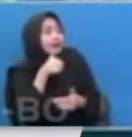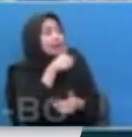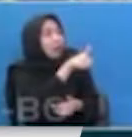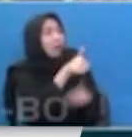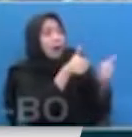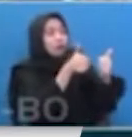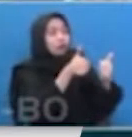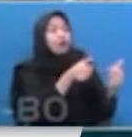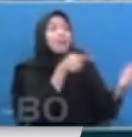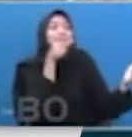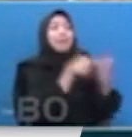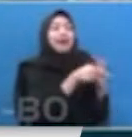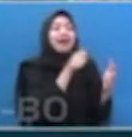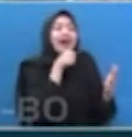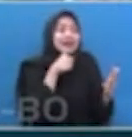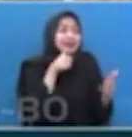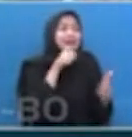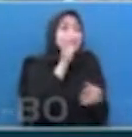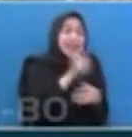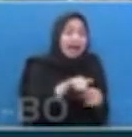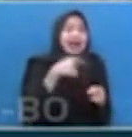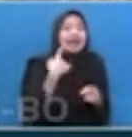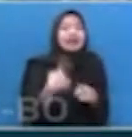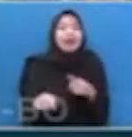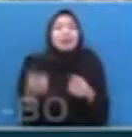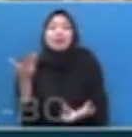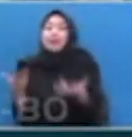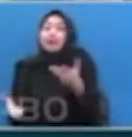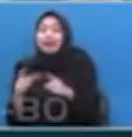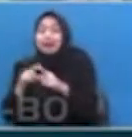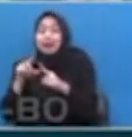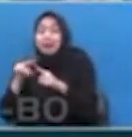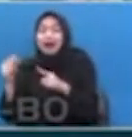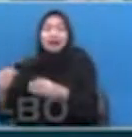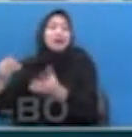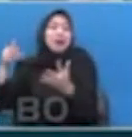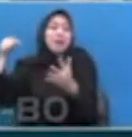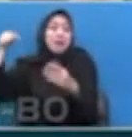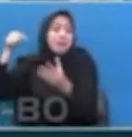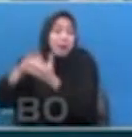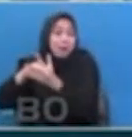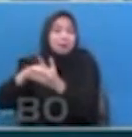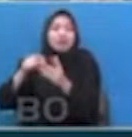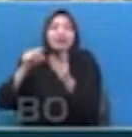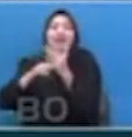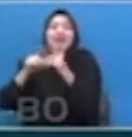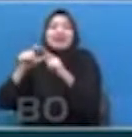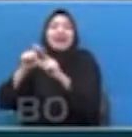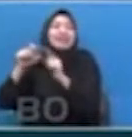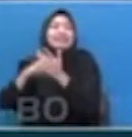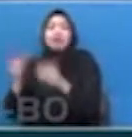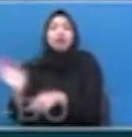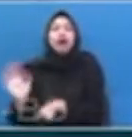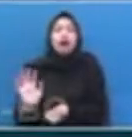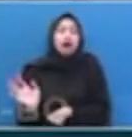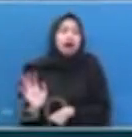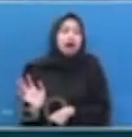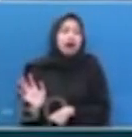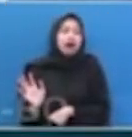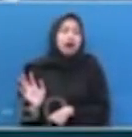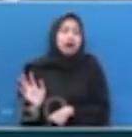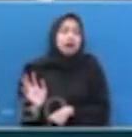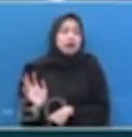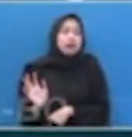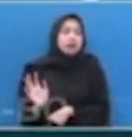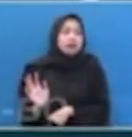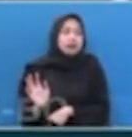Nasdem tidak cukup apabila sendirian mengusung Anies Baswedan. Saat ini ada dua partai yang kemungkinan bergabung dengan partai Nasdem, yakni PKS dan